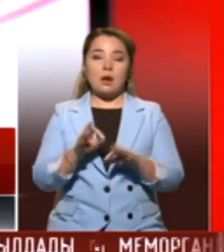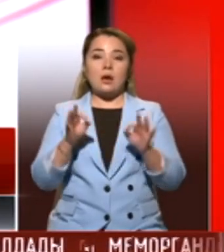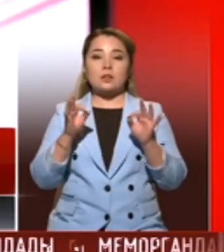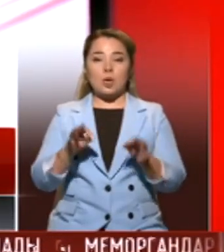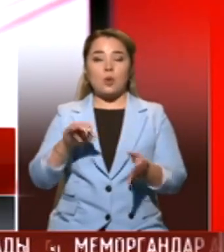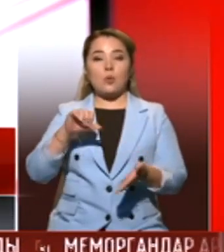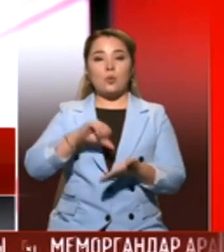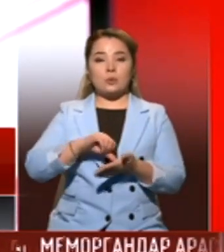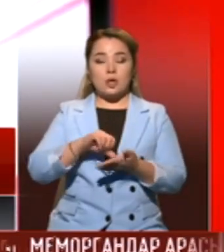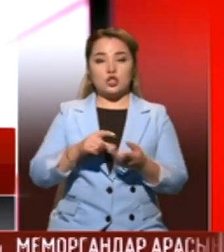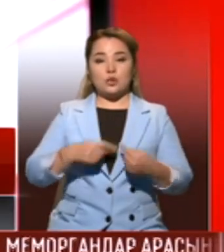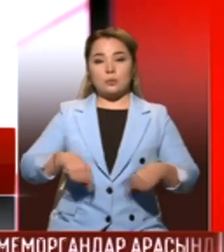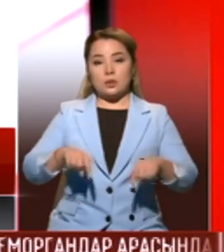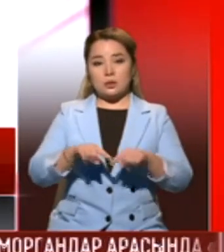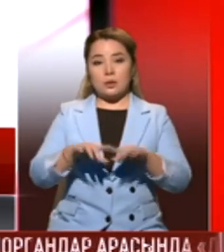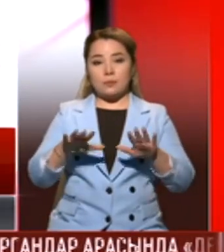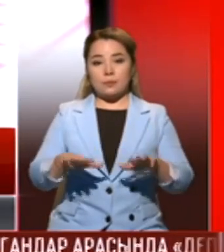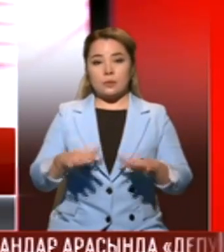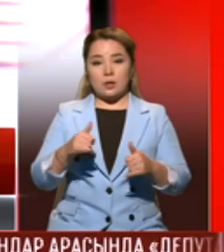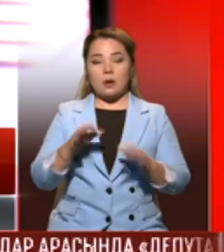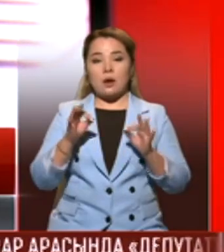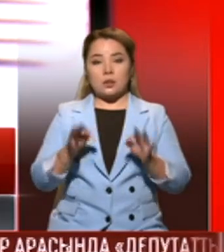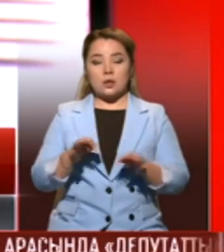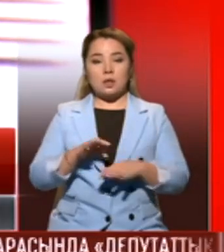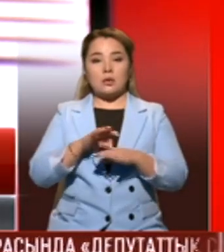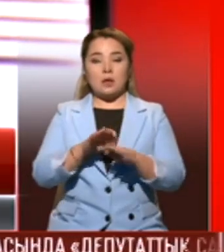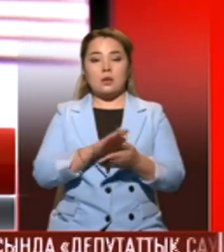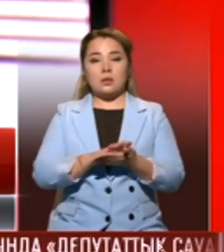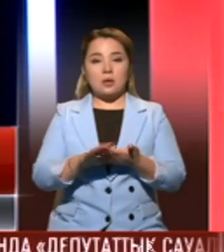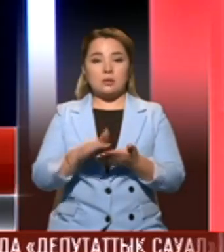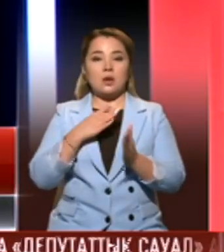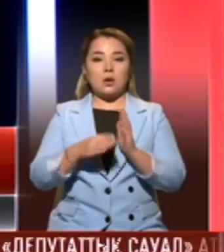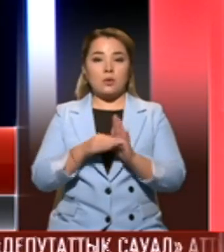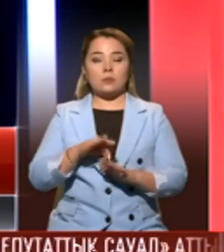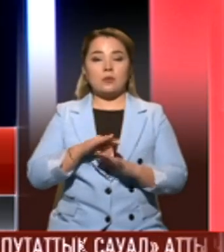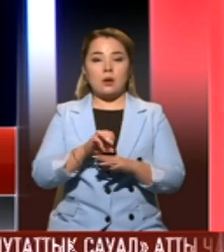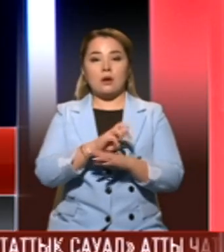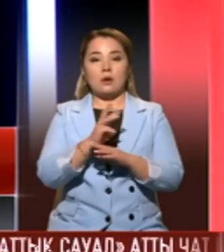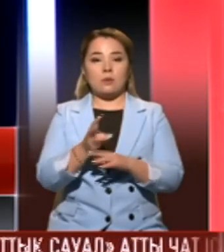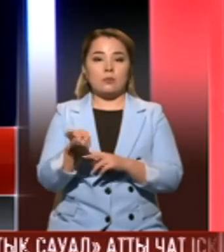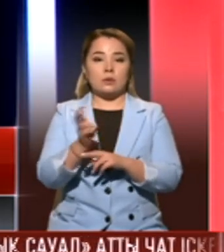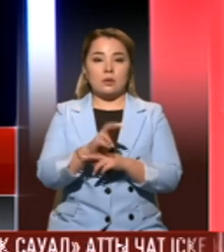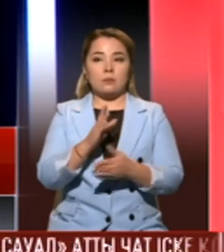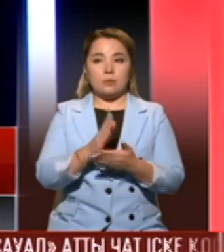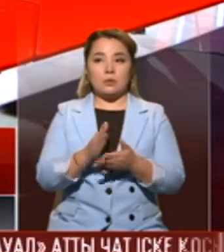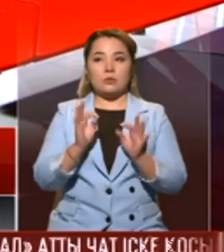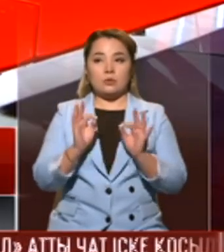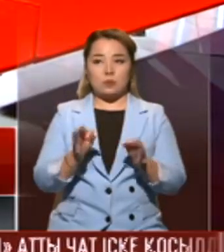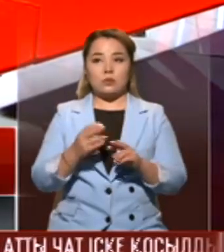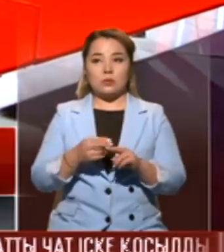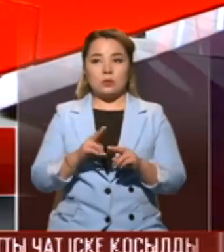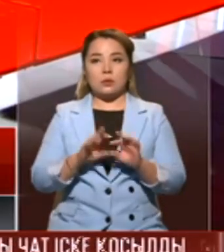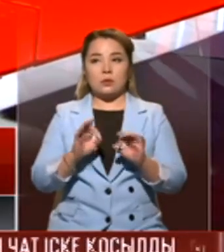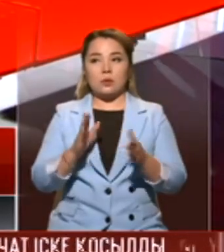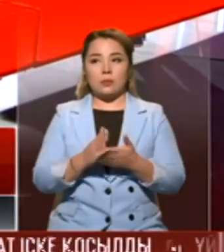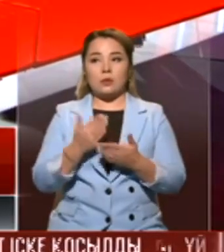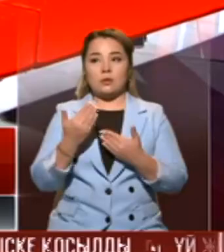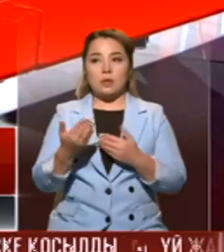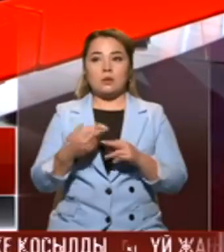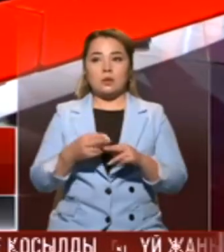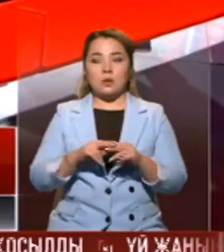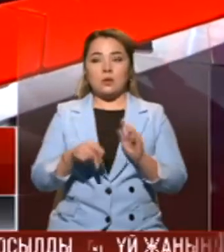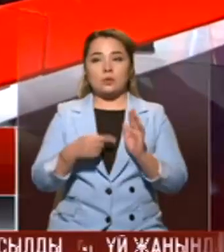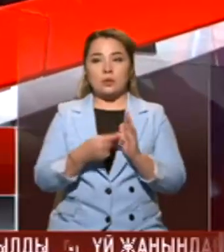сол учаске шеңберінде әділ сайлау өткенін, таза ашық сайлау өткенін қамтамасыз ету үшін бардым. Дұрыс келсем. Енді